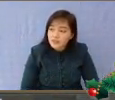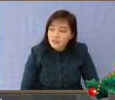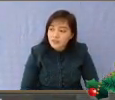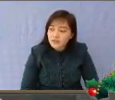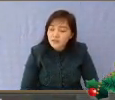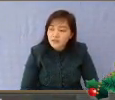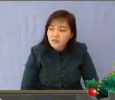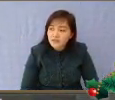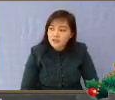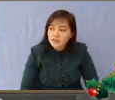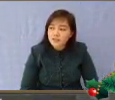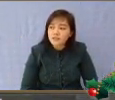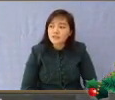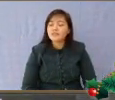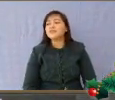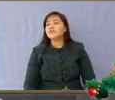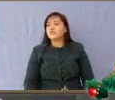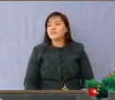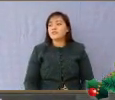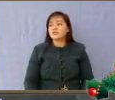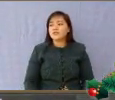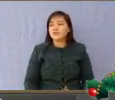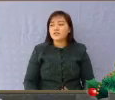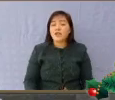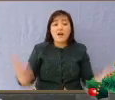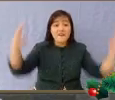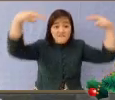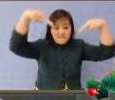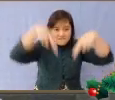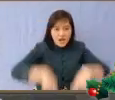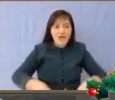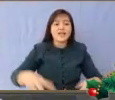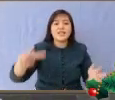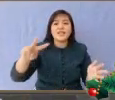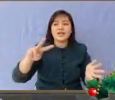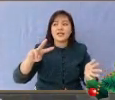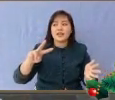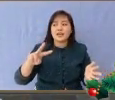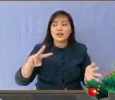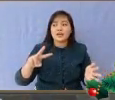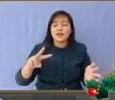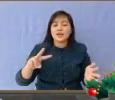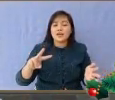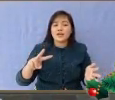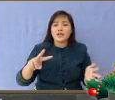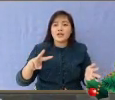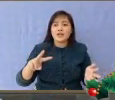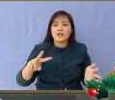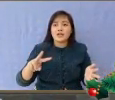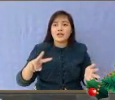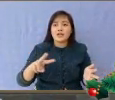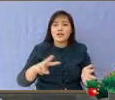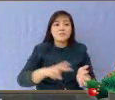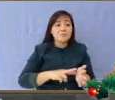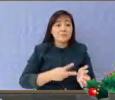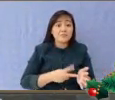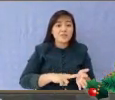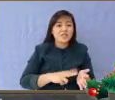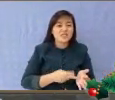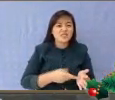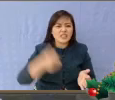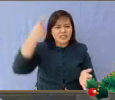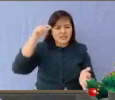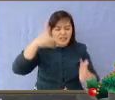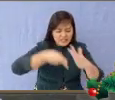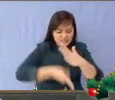but the exact opposite of valley in the Bible is the mountaintop. Pag sinabi po ng Biblia, as far